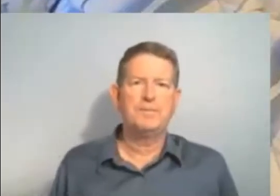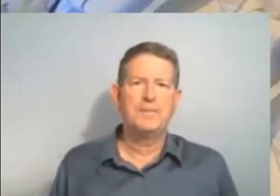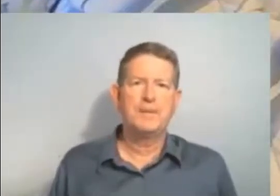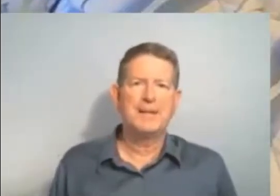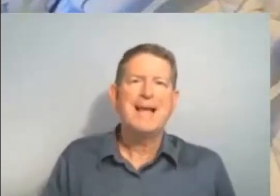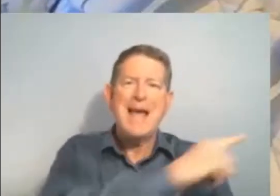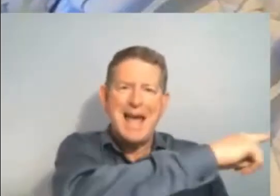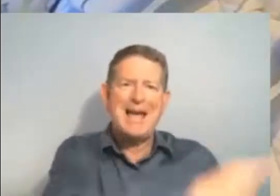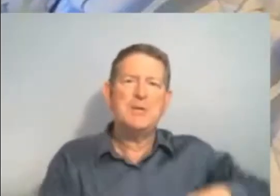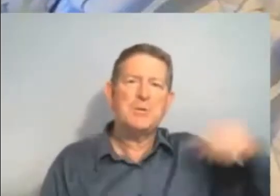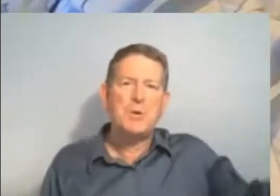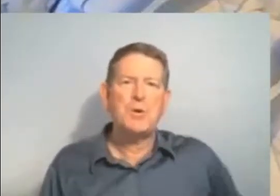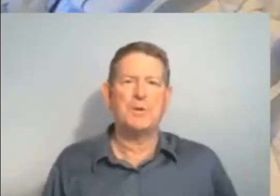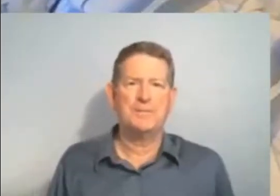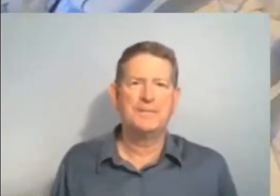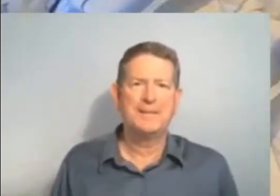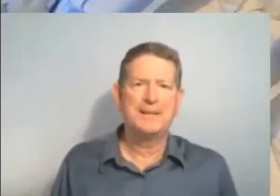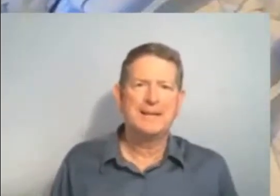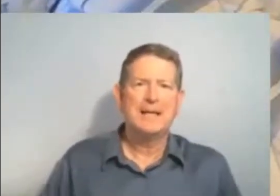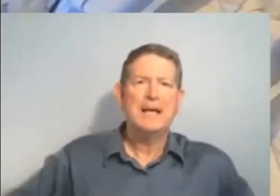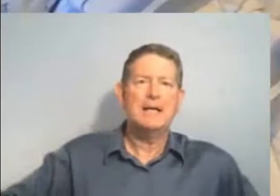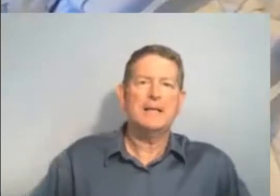se. Elle se.